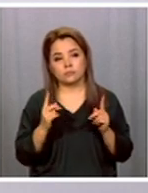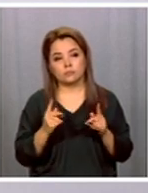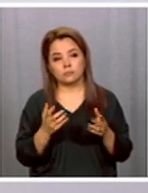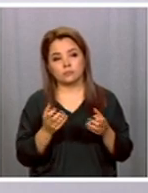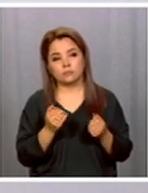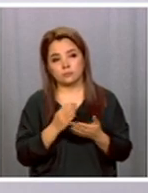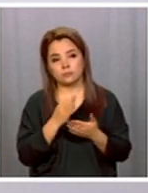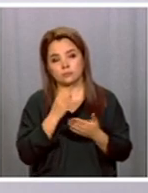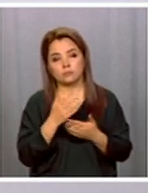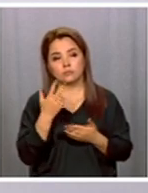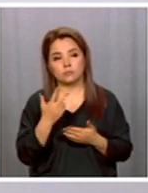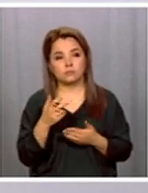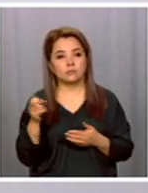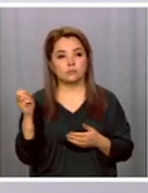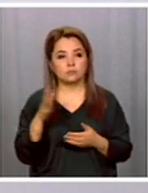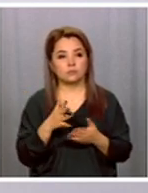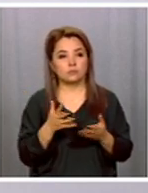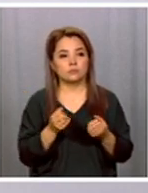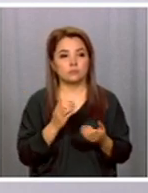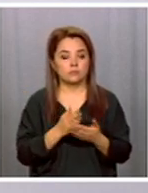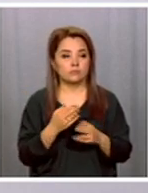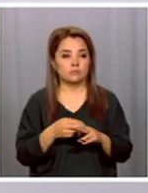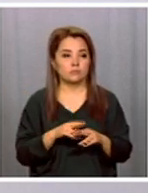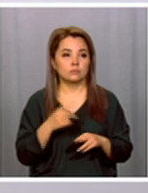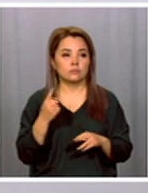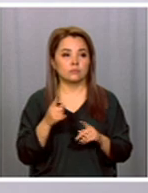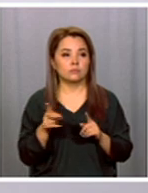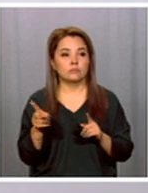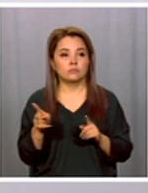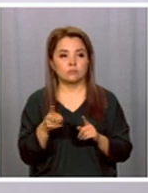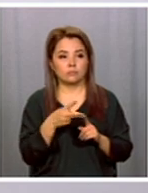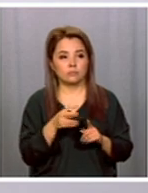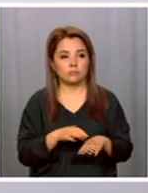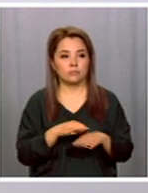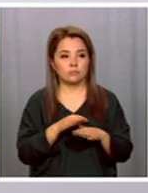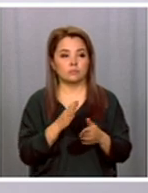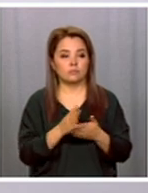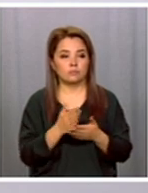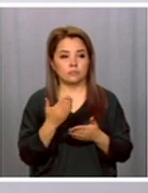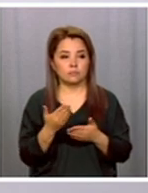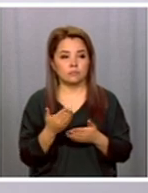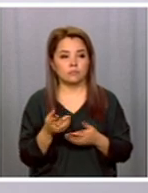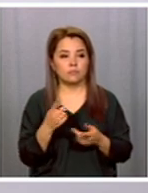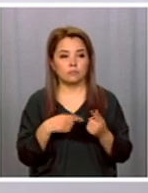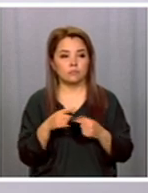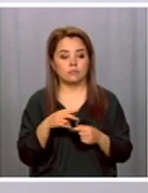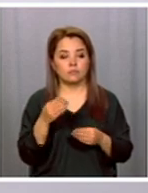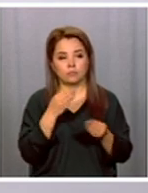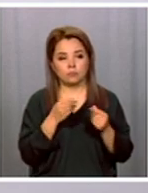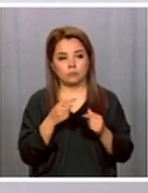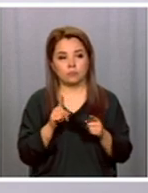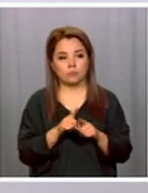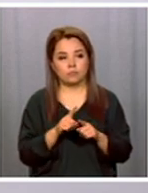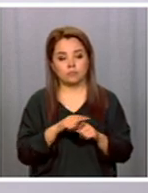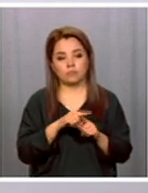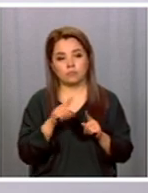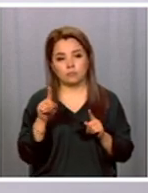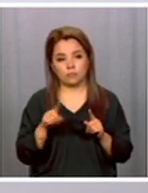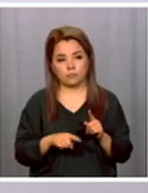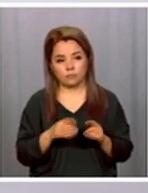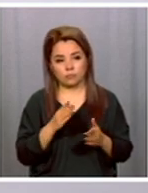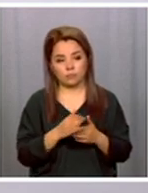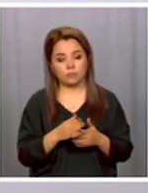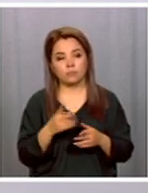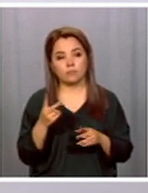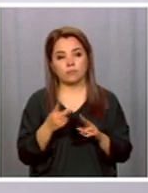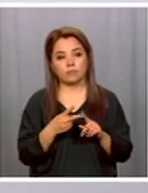біз үш сәуле жібереміз. Бірінші сәулеміз параллель кетеді бас оптикалық оське және ол фокус арқылы шағылады. Екіншісі, айнаның